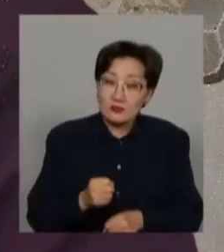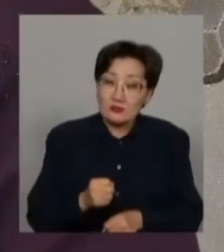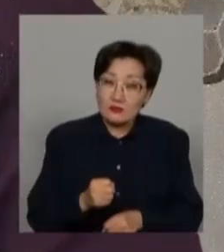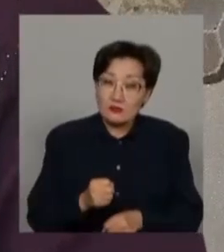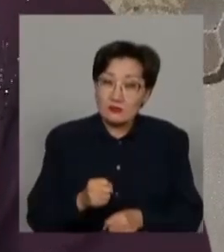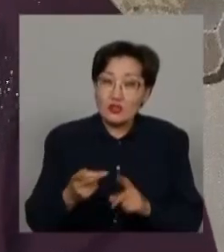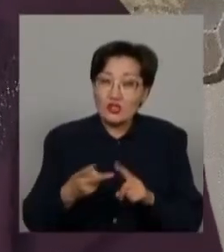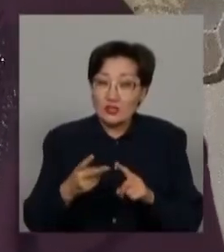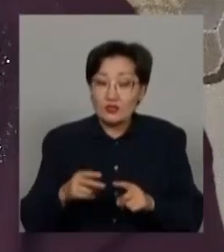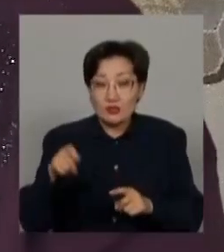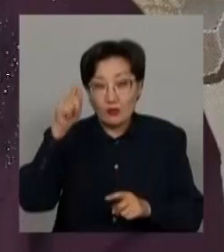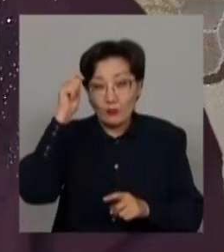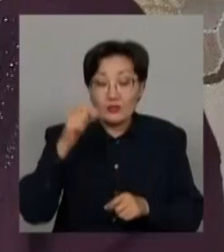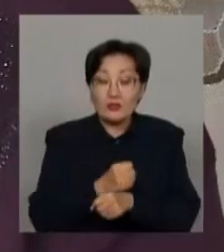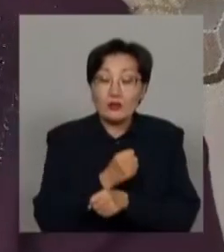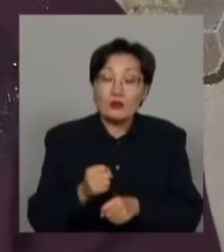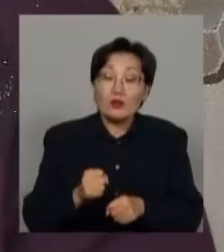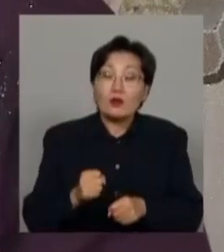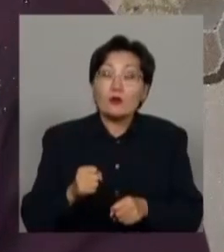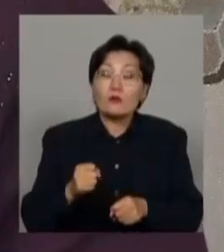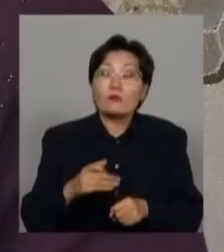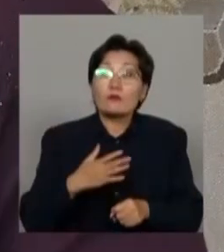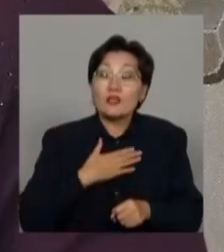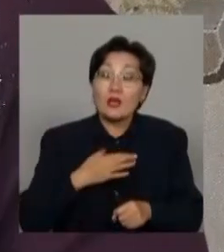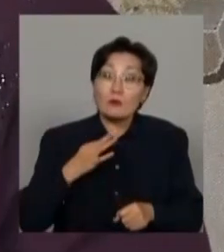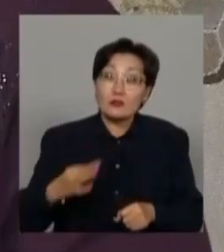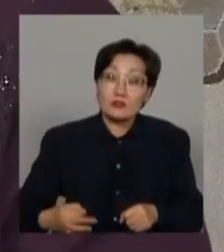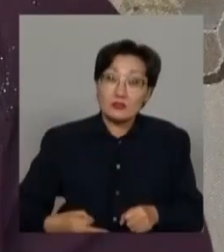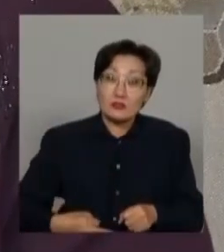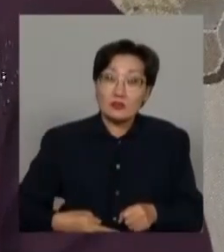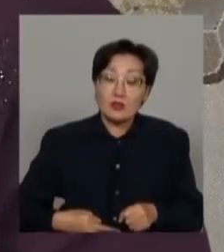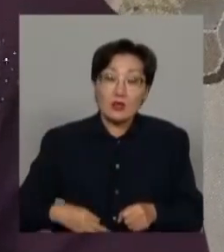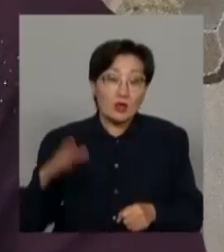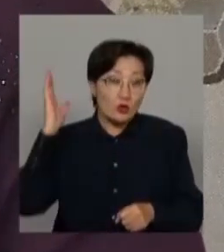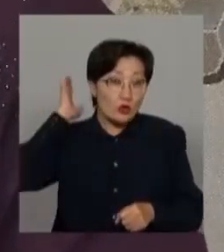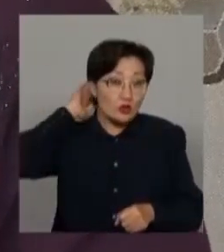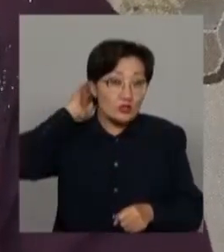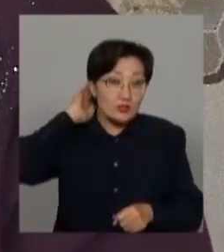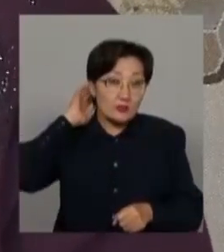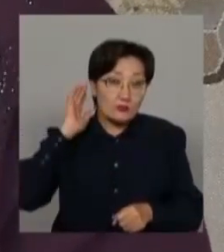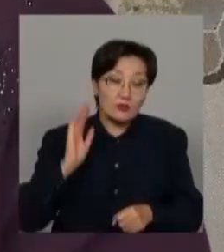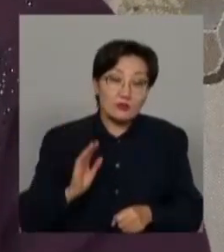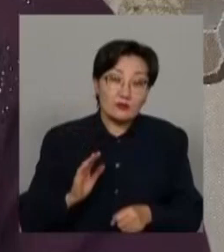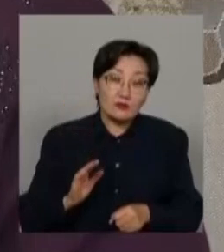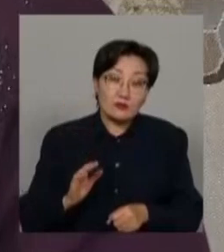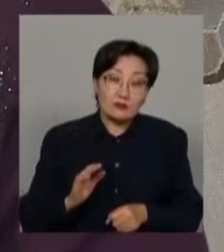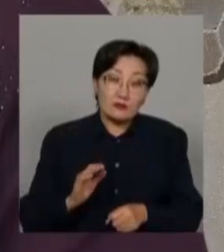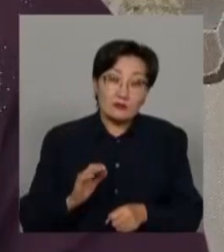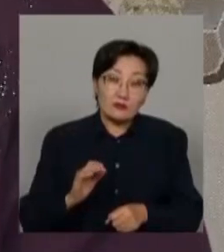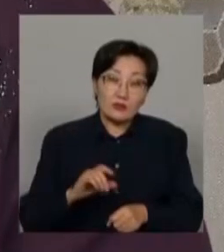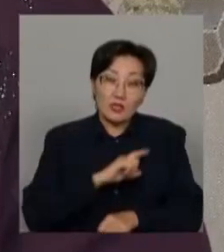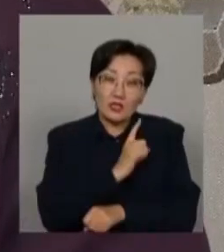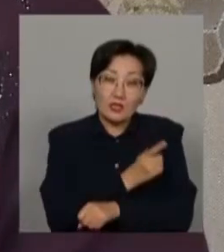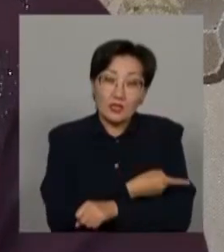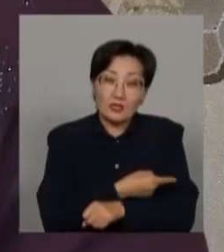ұрған, сосын менің бала кетіп батырған баламның жаңа қош еткесіне осы жерде сөмекпен ұрмаған қатты